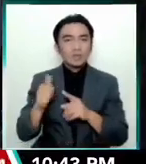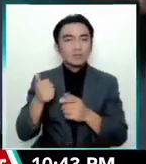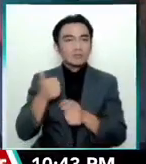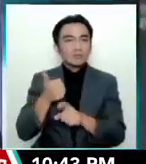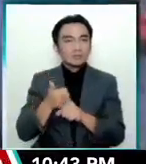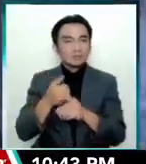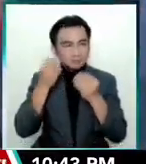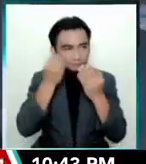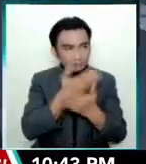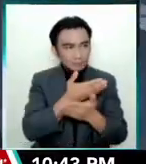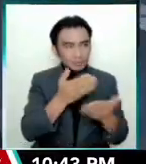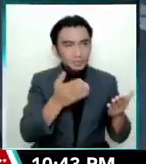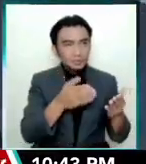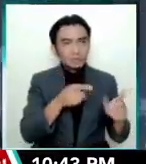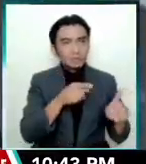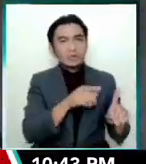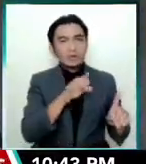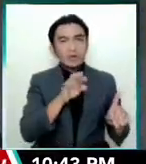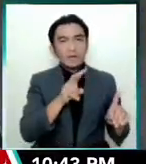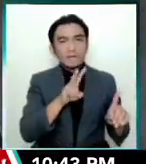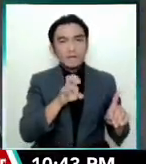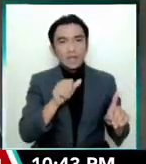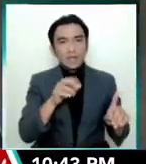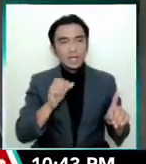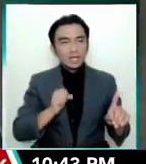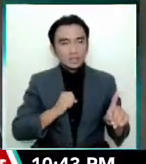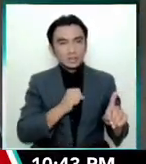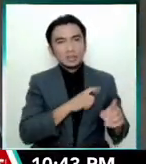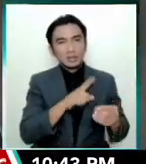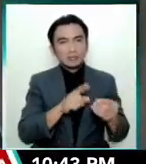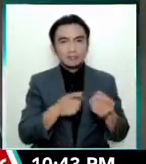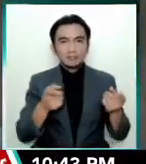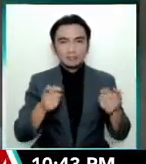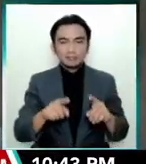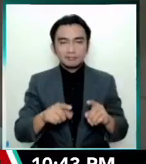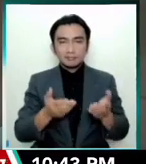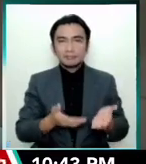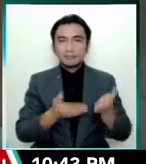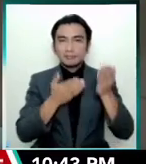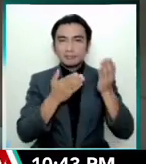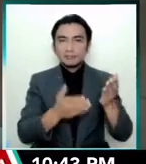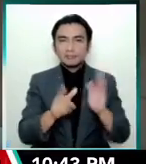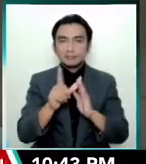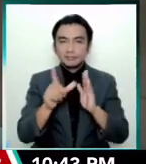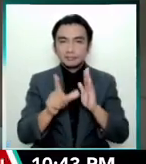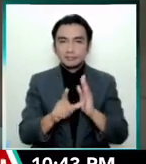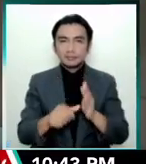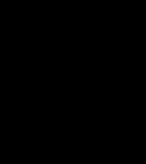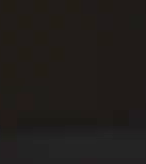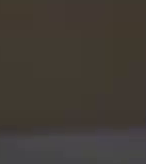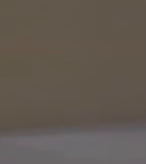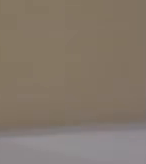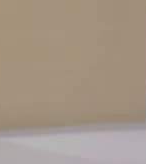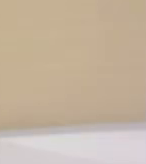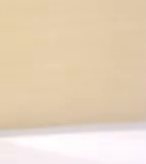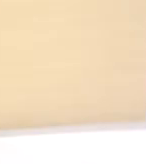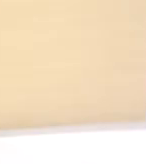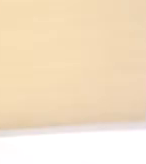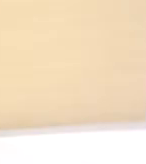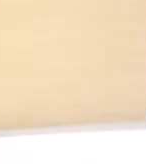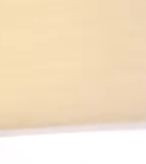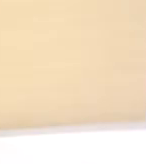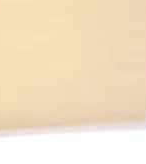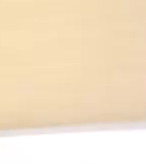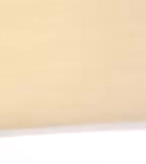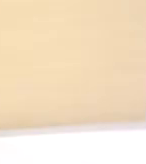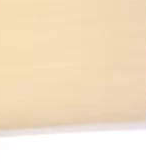Villar kaugnay sa panukalang batas. Von Aquino, nagbabalita para sa GMA Integrated News. Huwag magpahuli